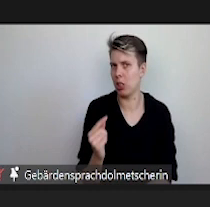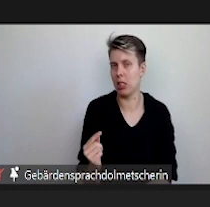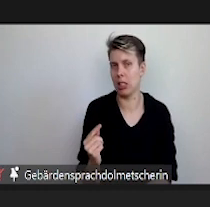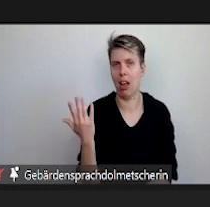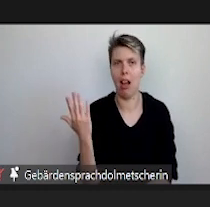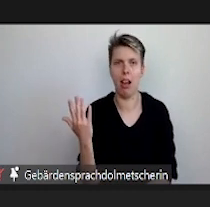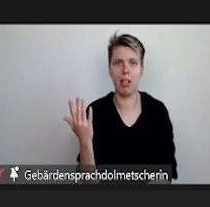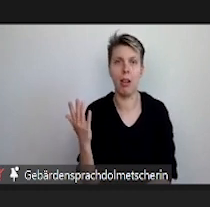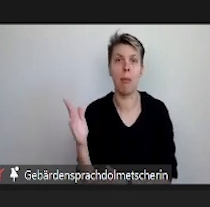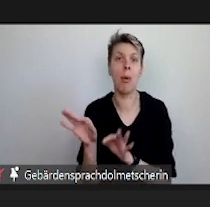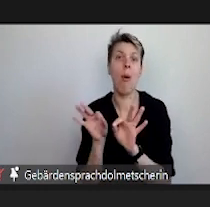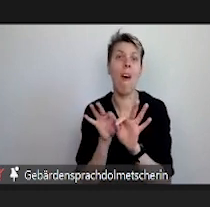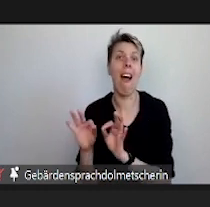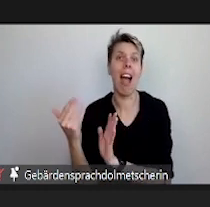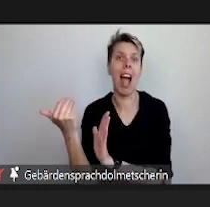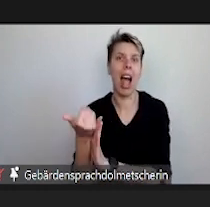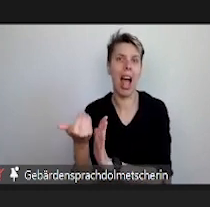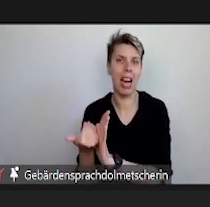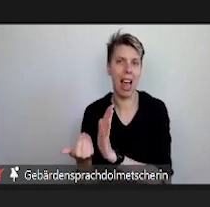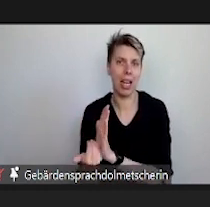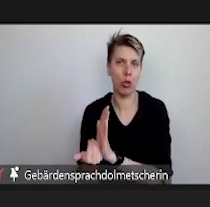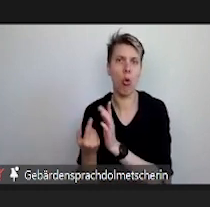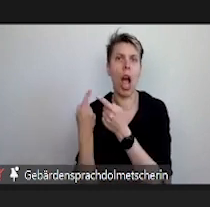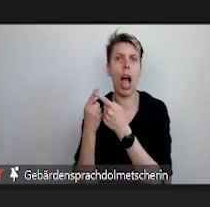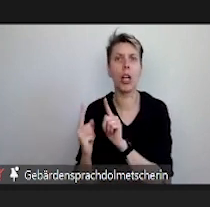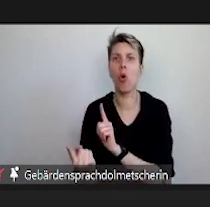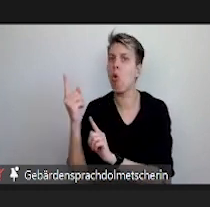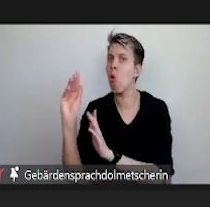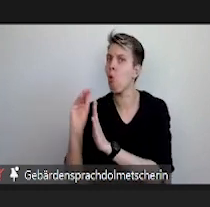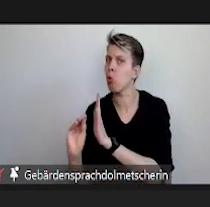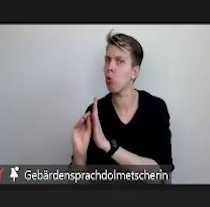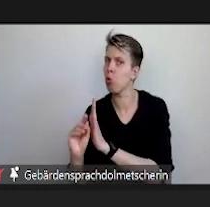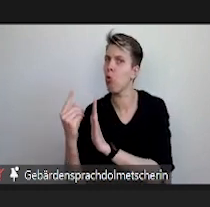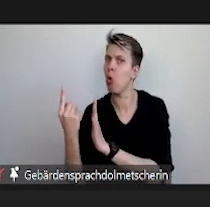gute Anleitungen von Kolleginnen an anderen Hochschulen zur